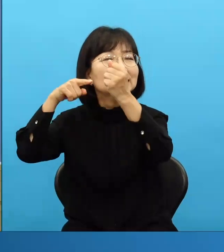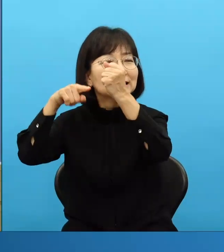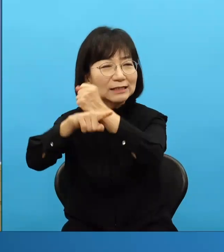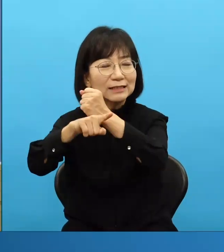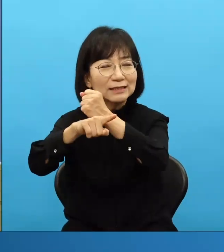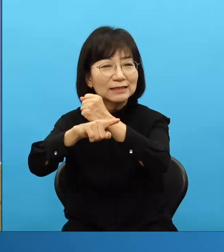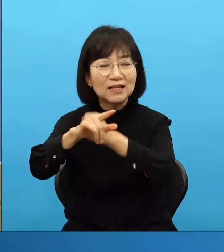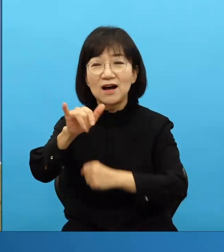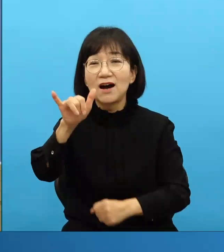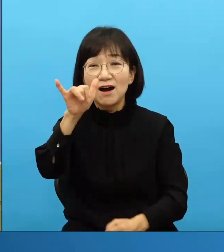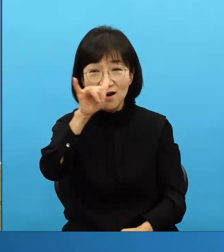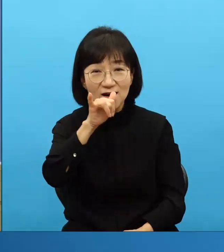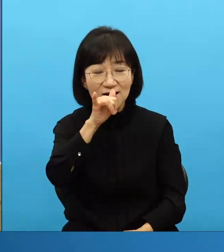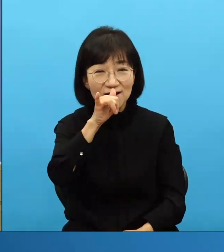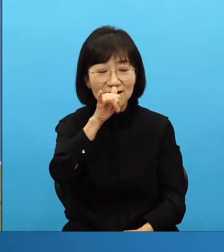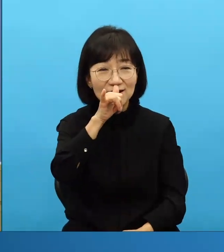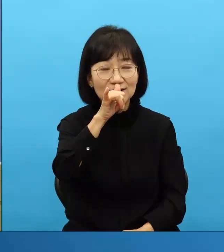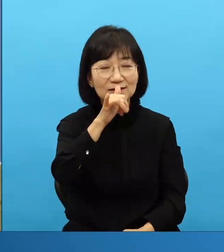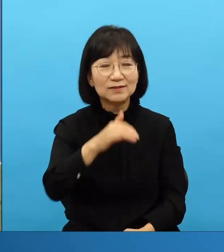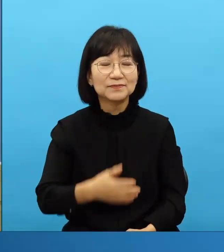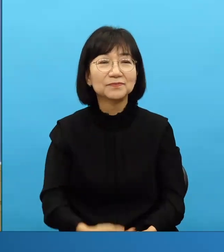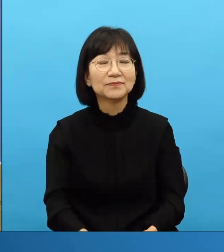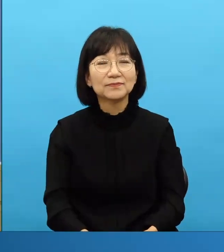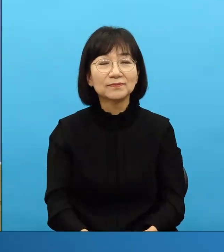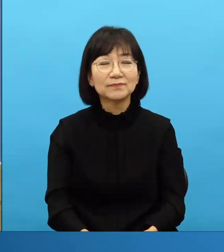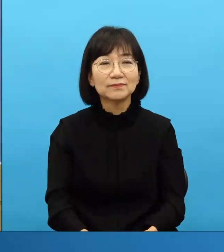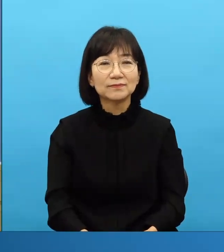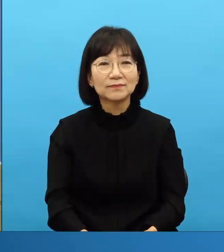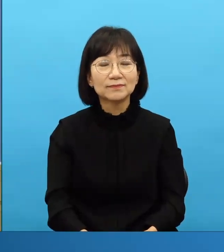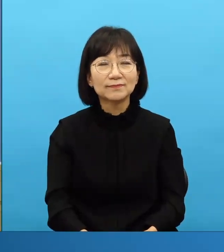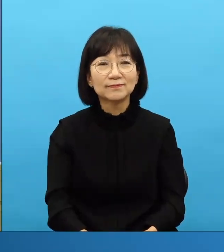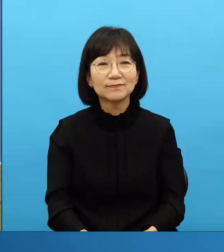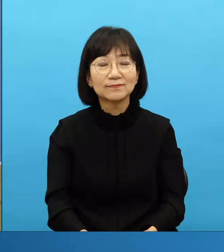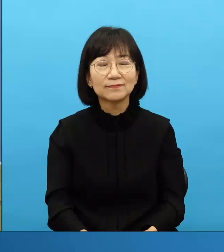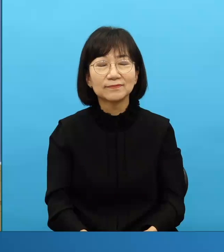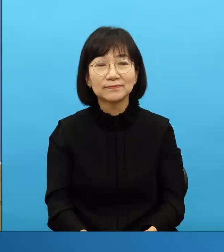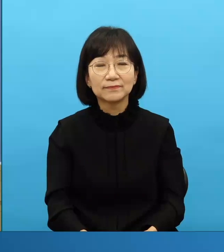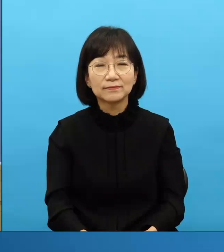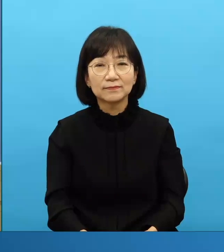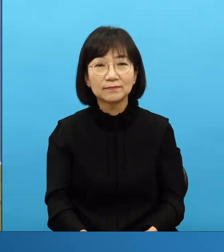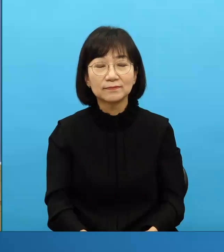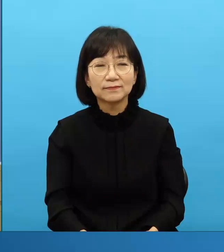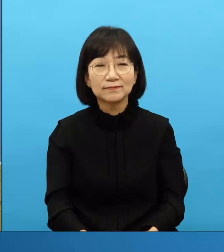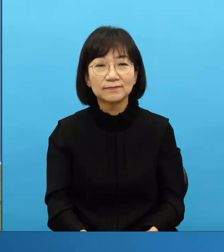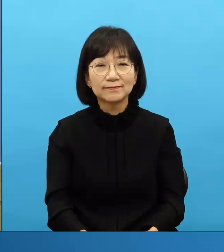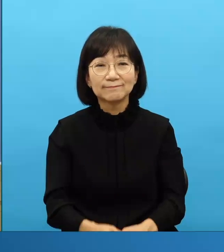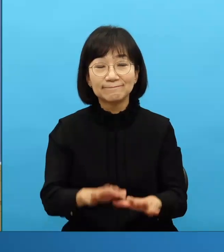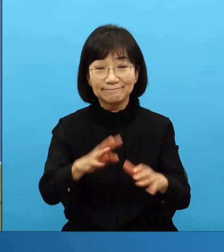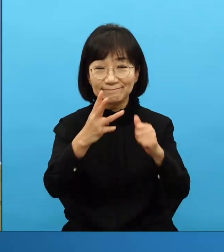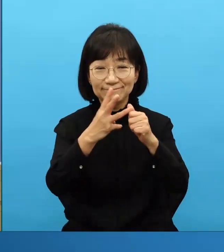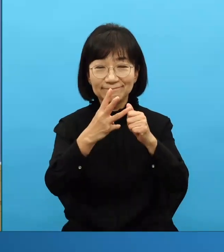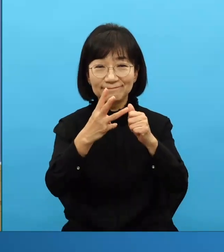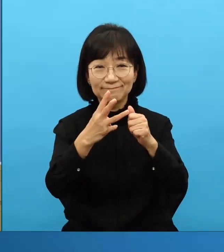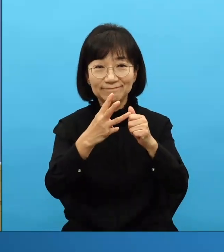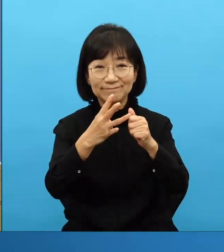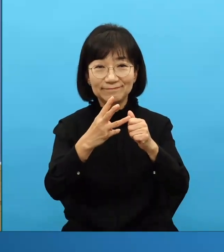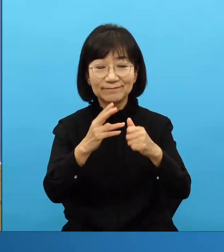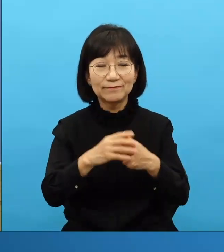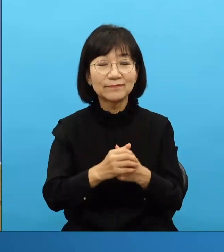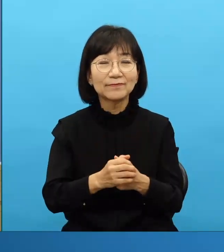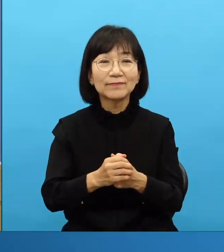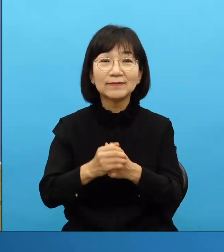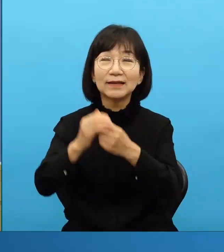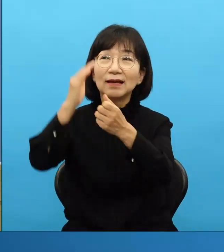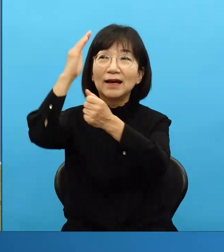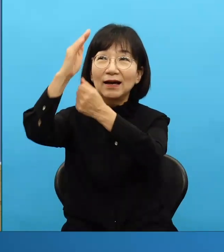have learned that there is a will of God that He has given to each and every one of us, as well as the church and the age. 그렇다면 본론 세 번째 그럼 하나님의 뜻을